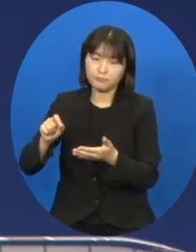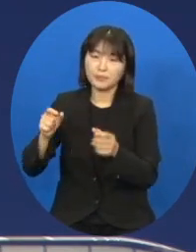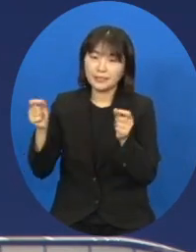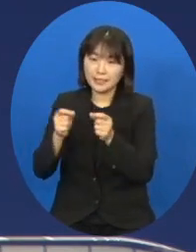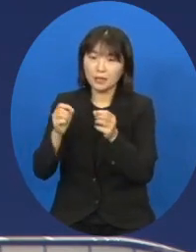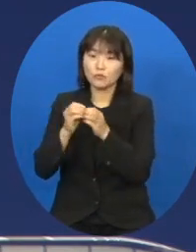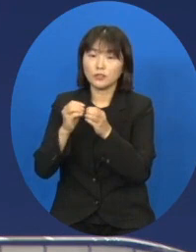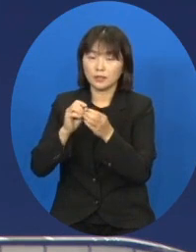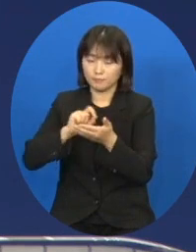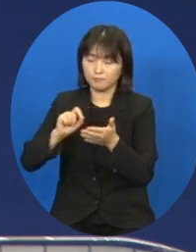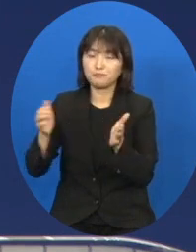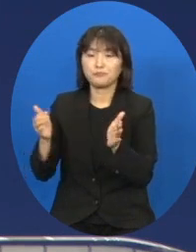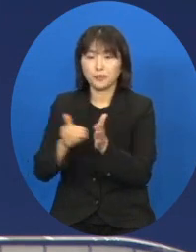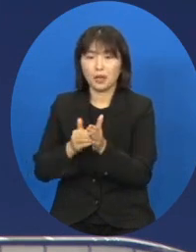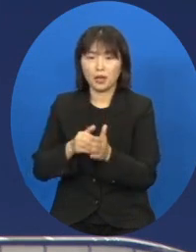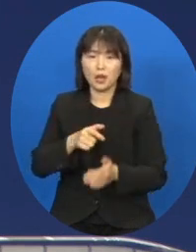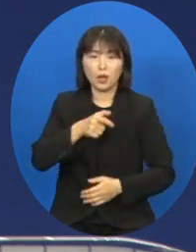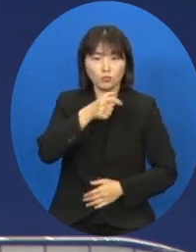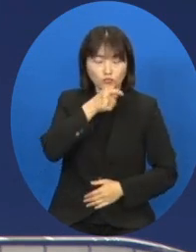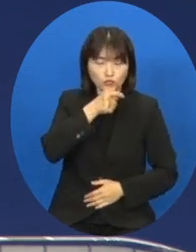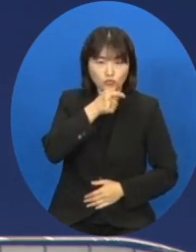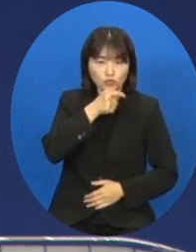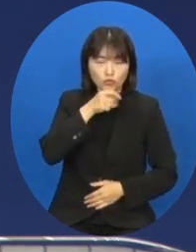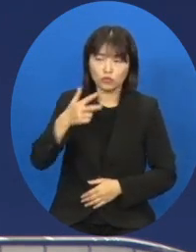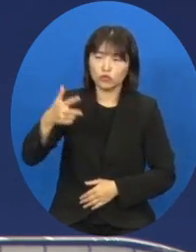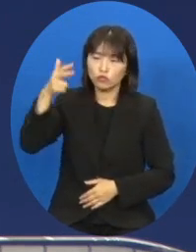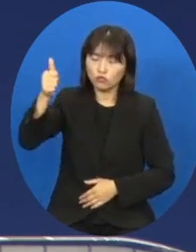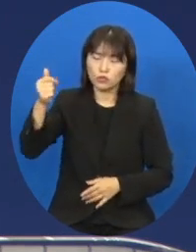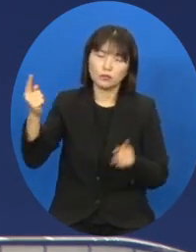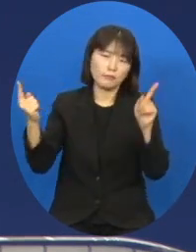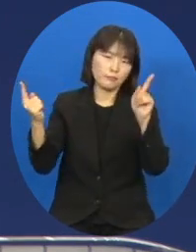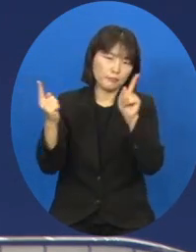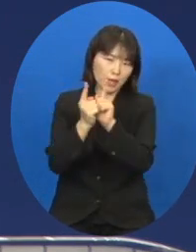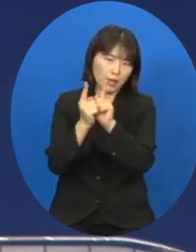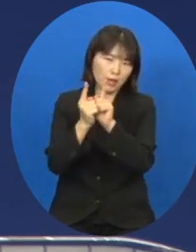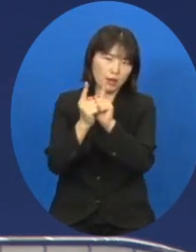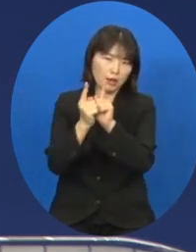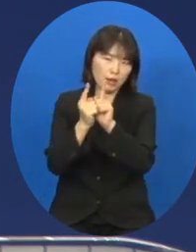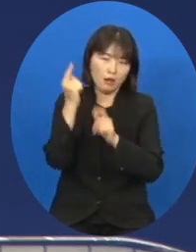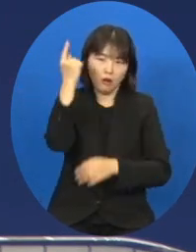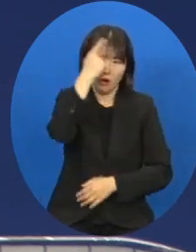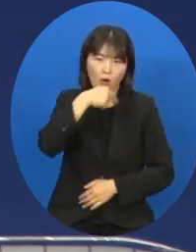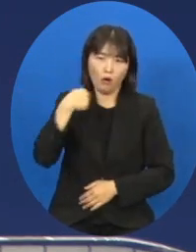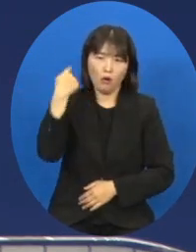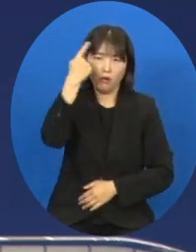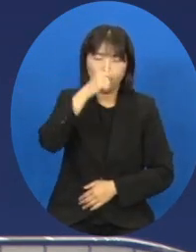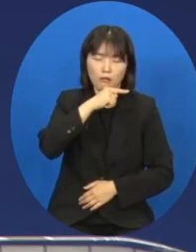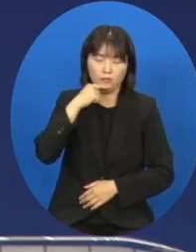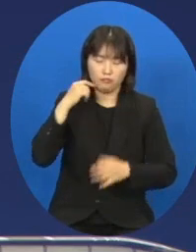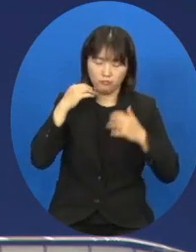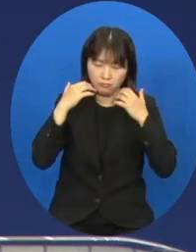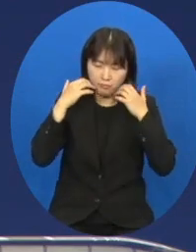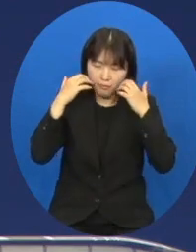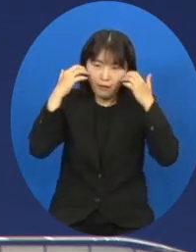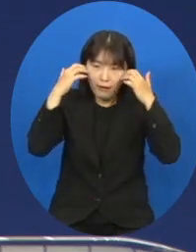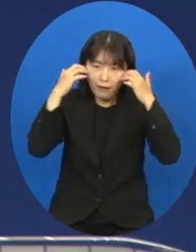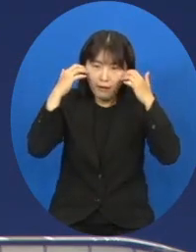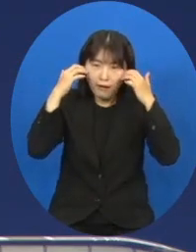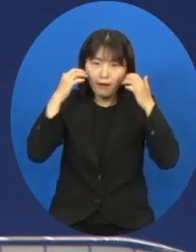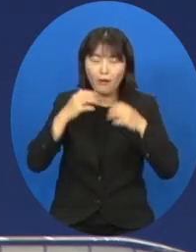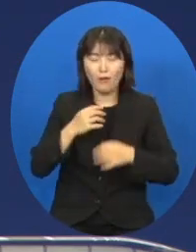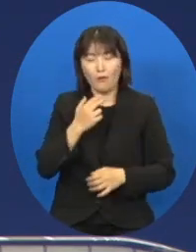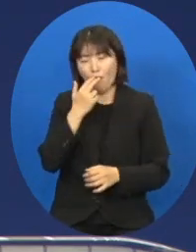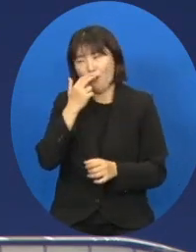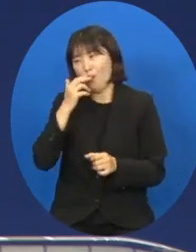썼습니다. 물이 주인을 만나서 얼굴이 붉어졌다.